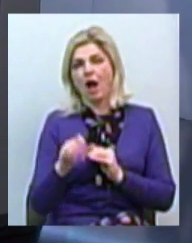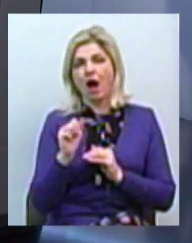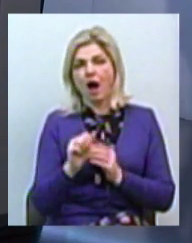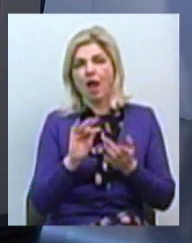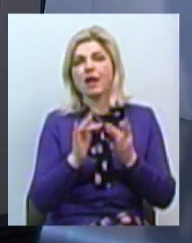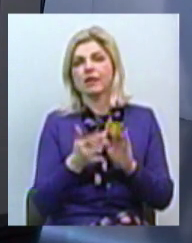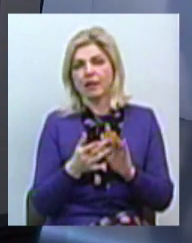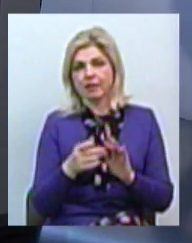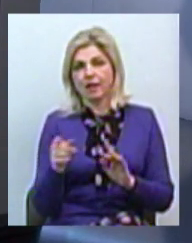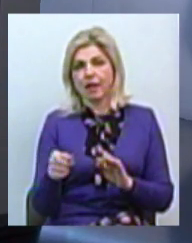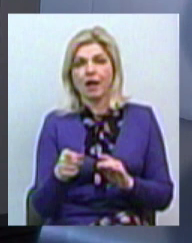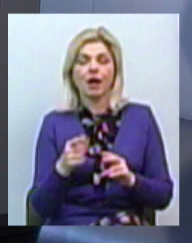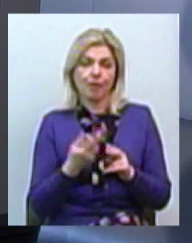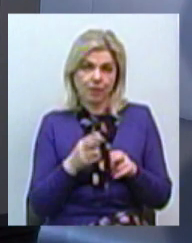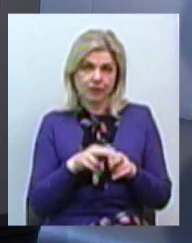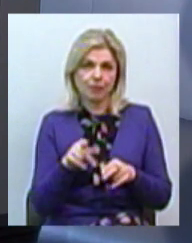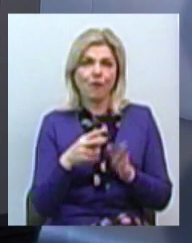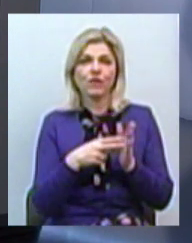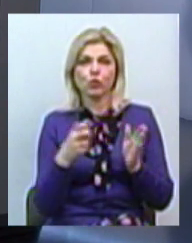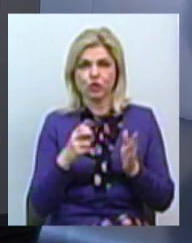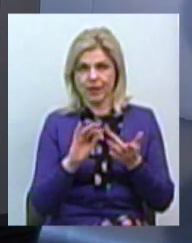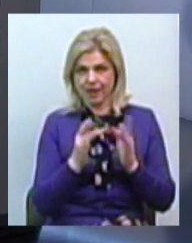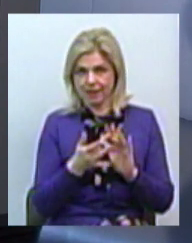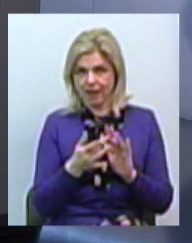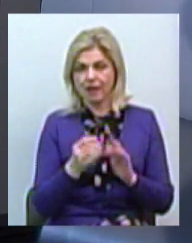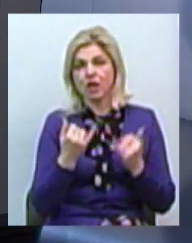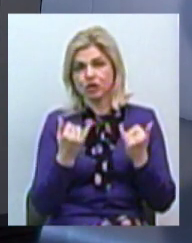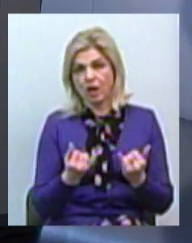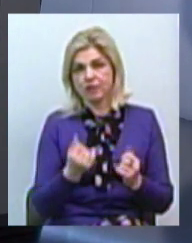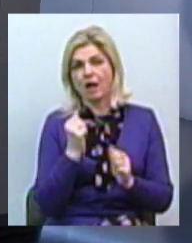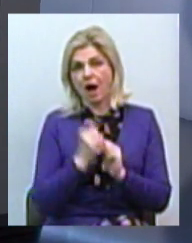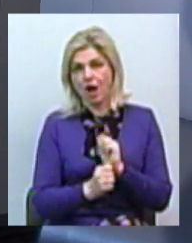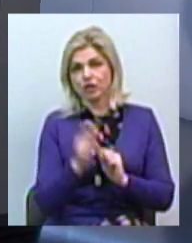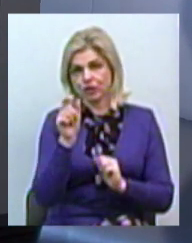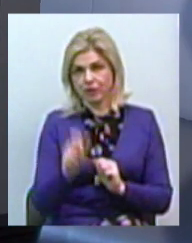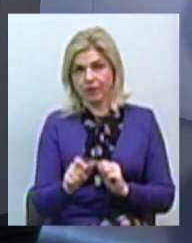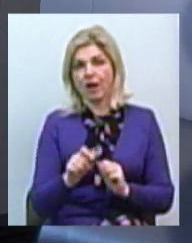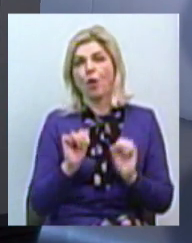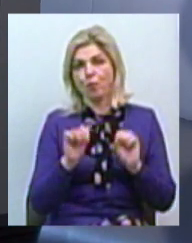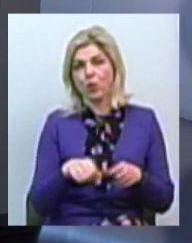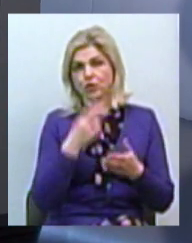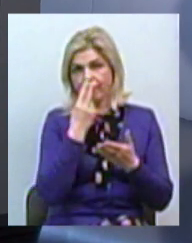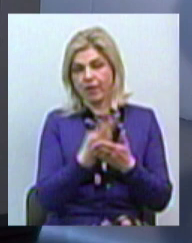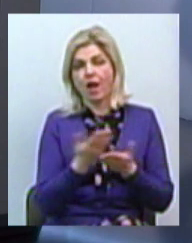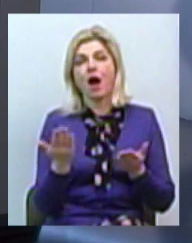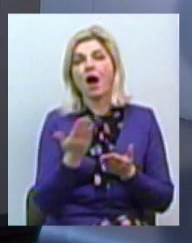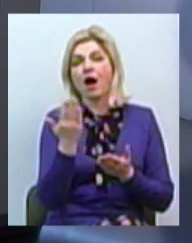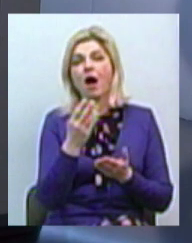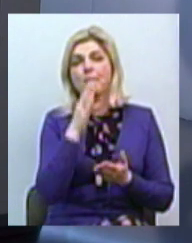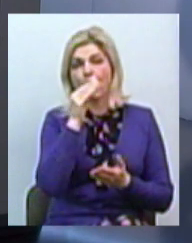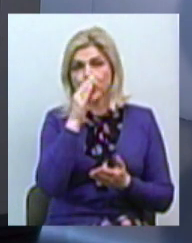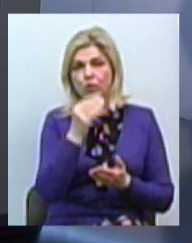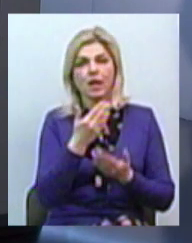ну, наприклад. І тому вони вимикають. Зараз кожен містянин може побачити, яка саме маршрутка не обладнана